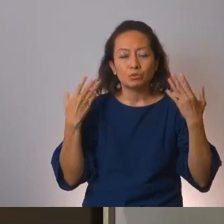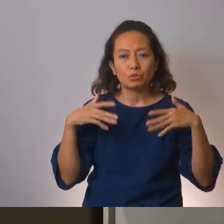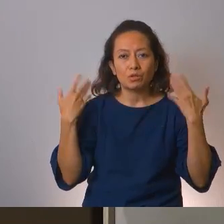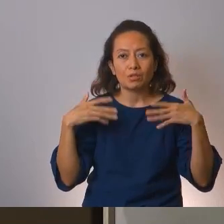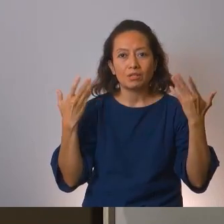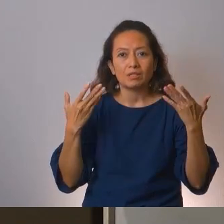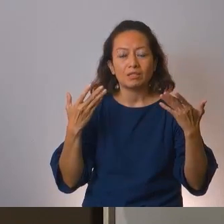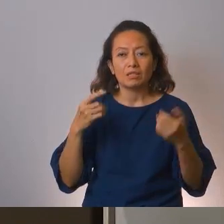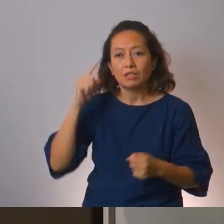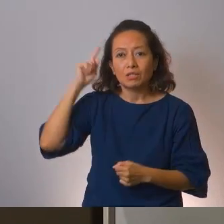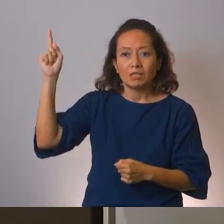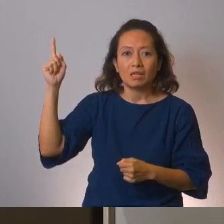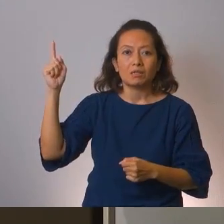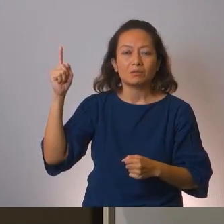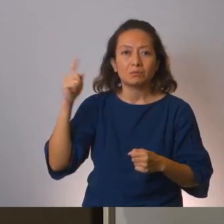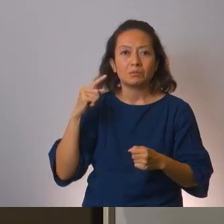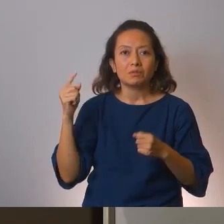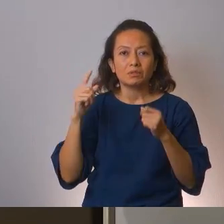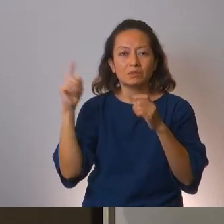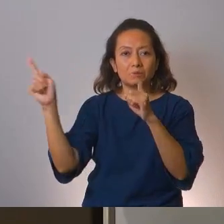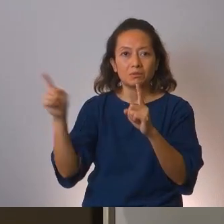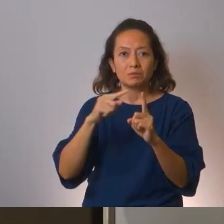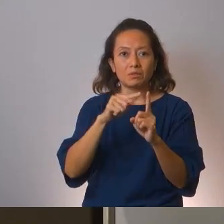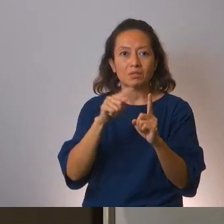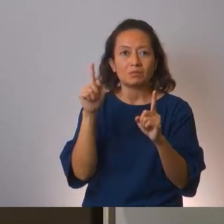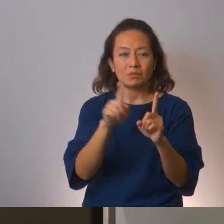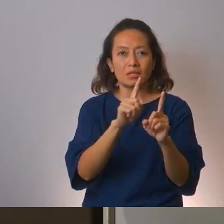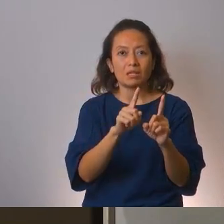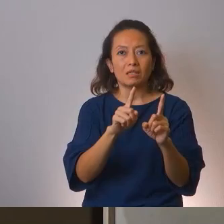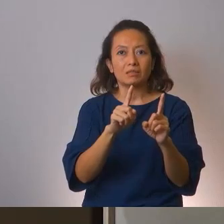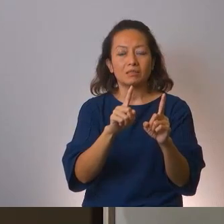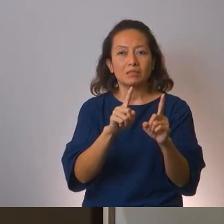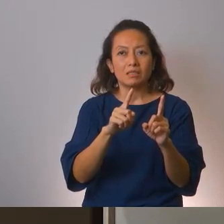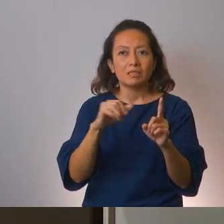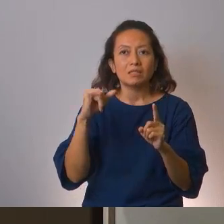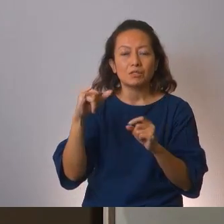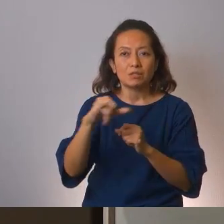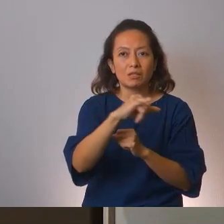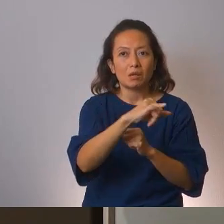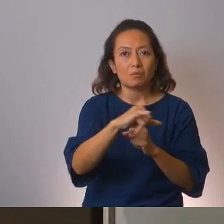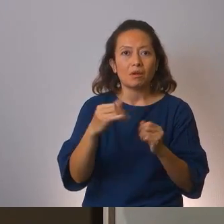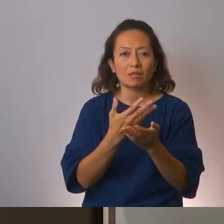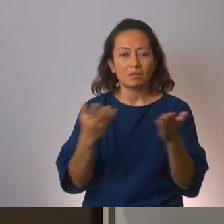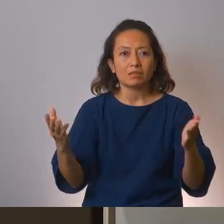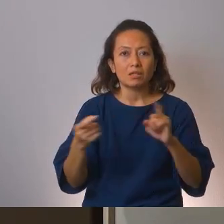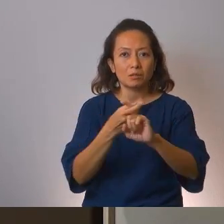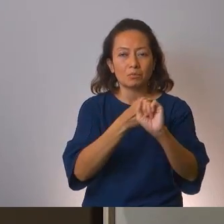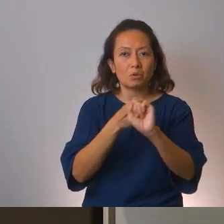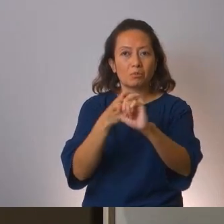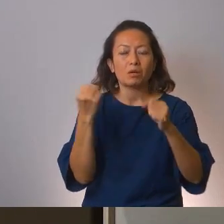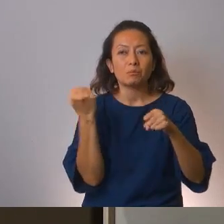sendiri menghadapinya. Ia menghadirkan sesama agar kita saling menopang dan